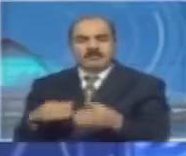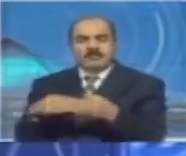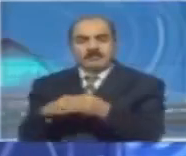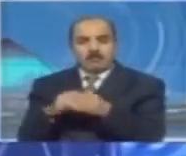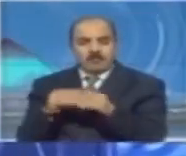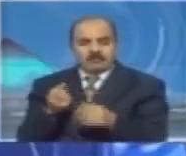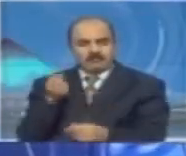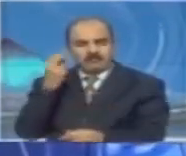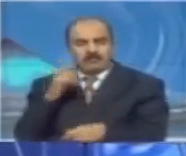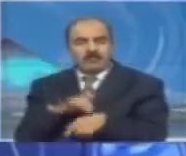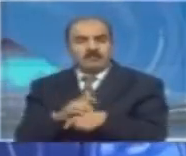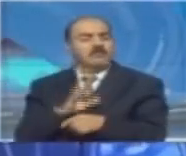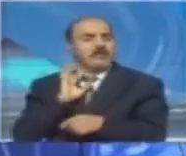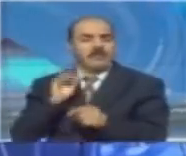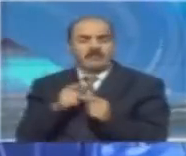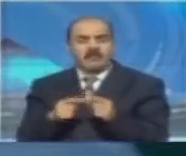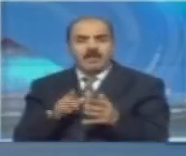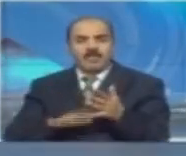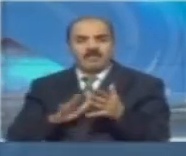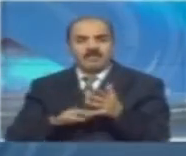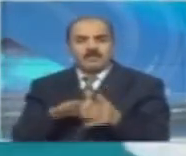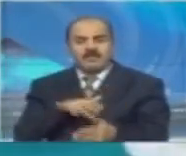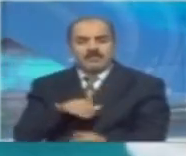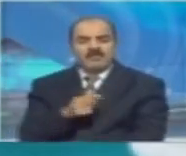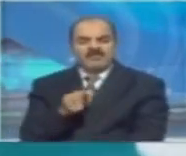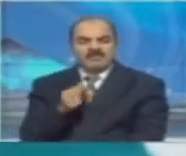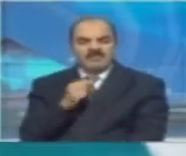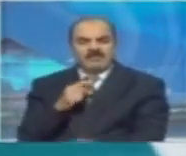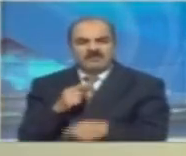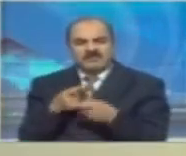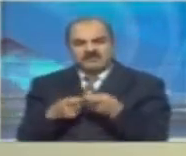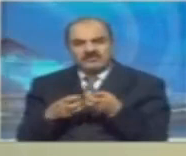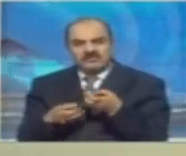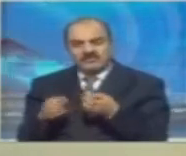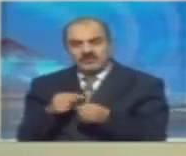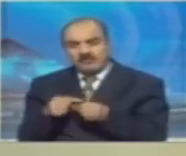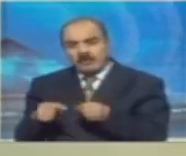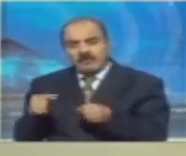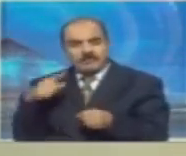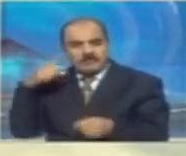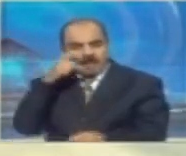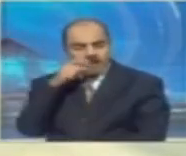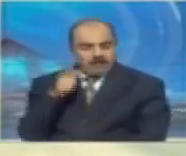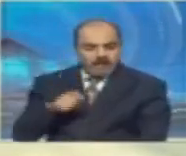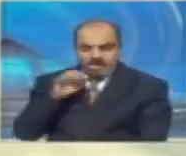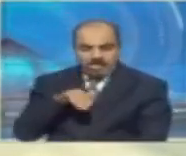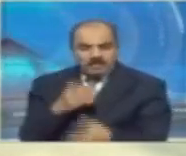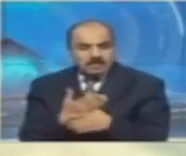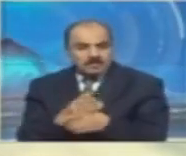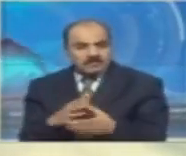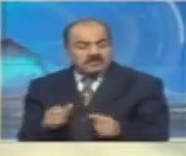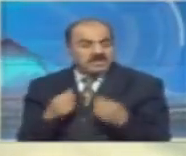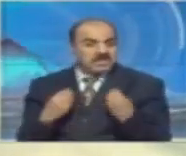احد الامراض الوراثيه للاطفال نتيجه بعض الطفرات الجينيه والتي يصعب تشخيصها والعمل على